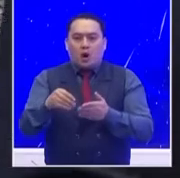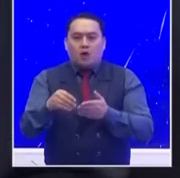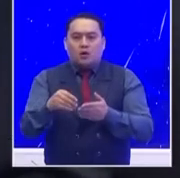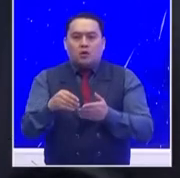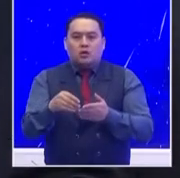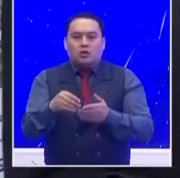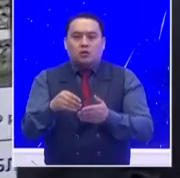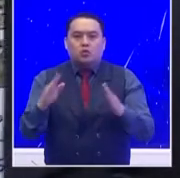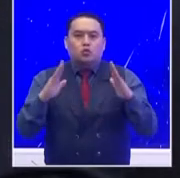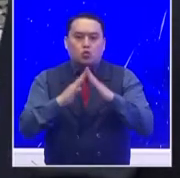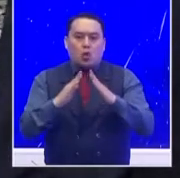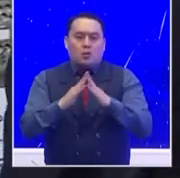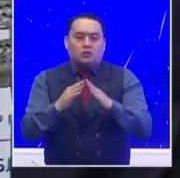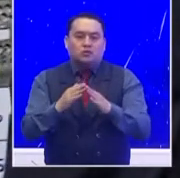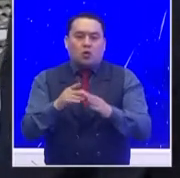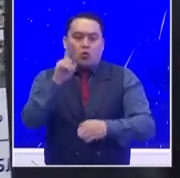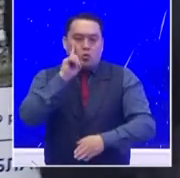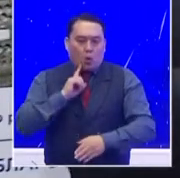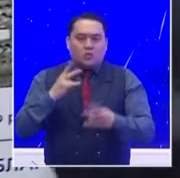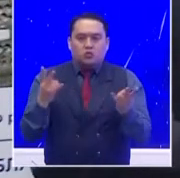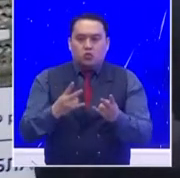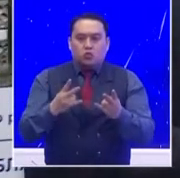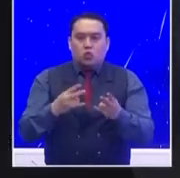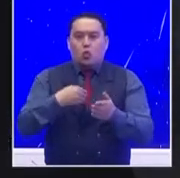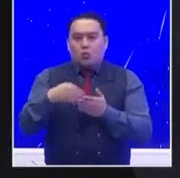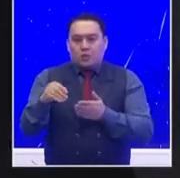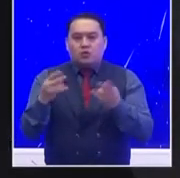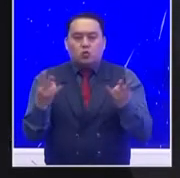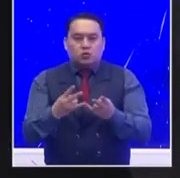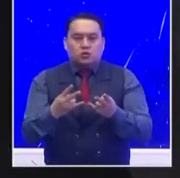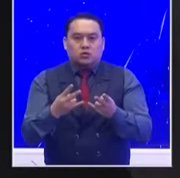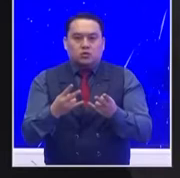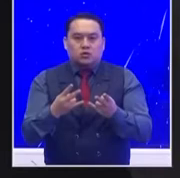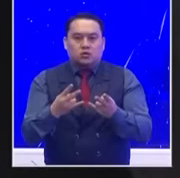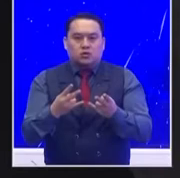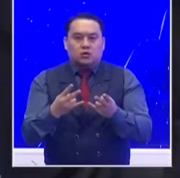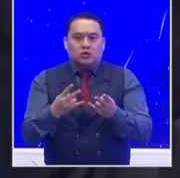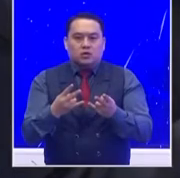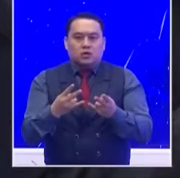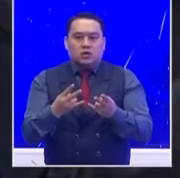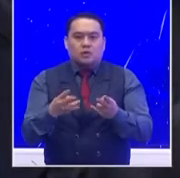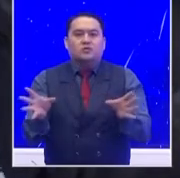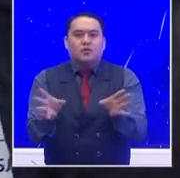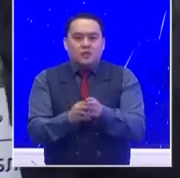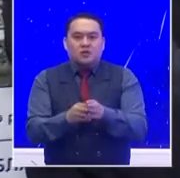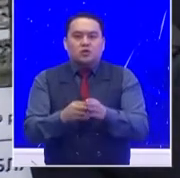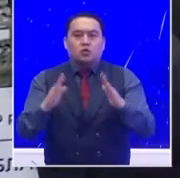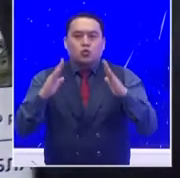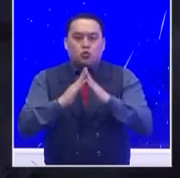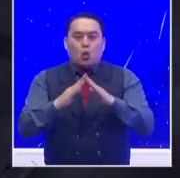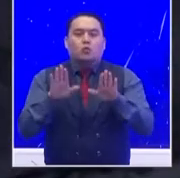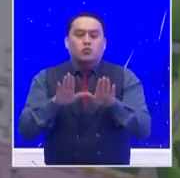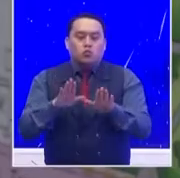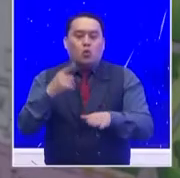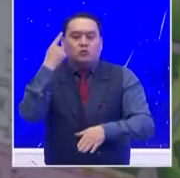должны есть дома вышел шаговая доступность вышел пошел купил узко работать энергия вот жилье уперлись больше